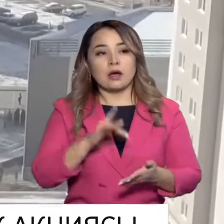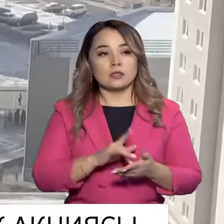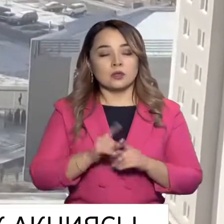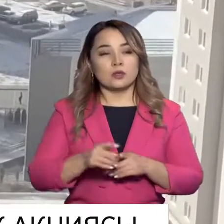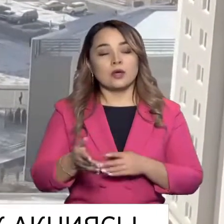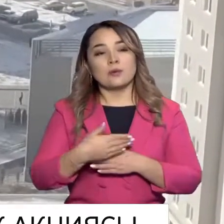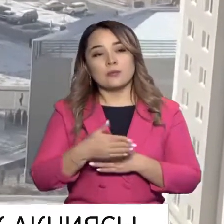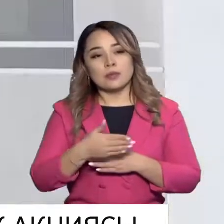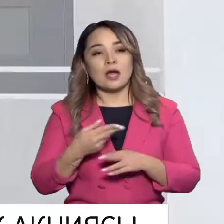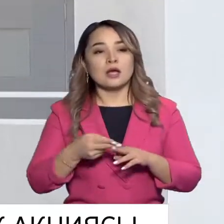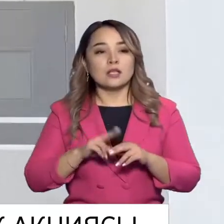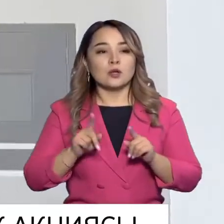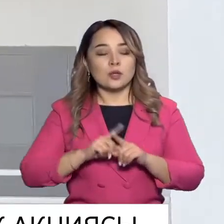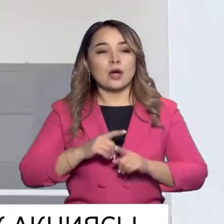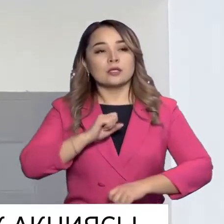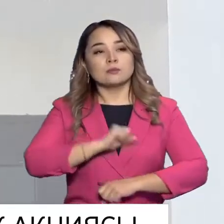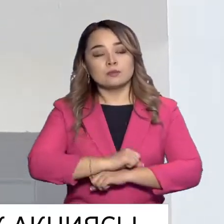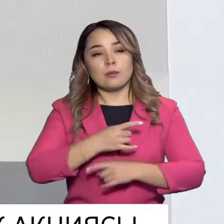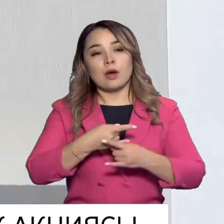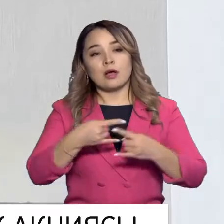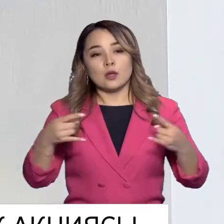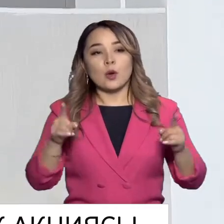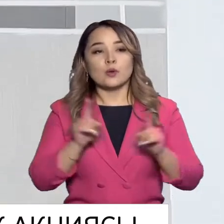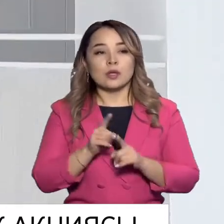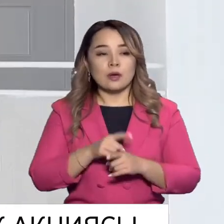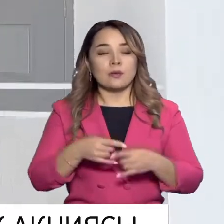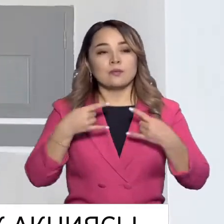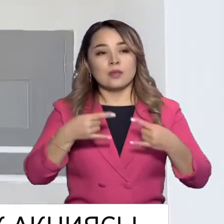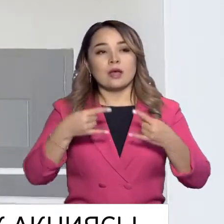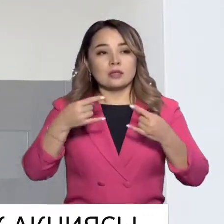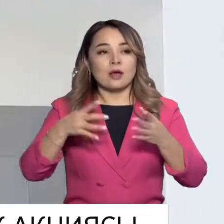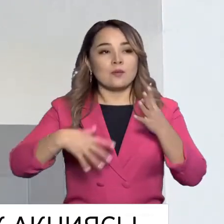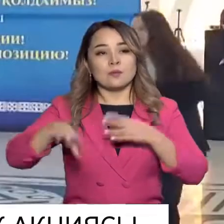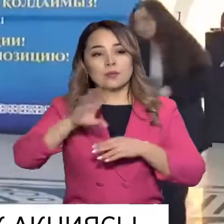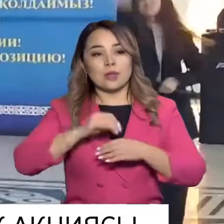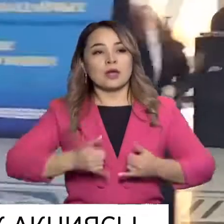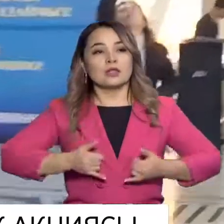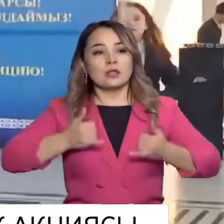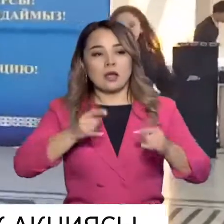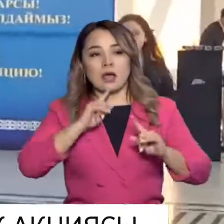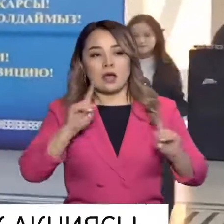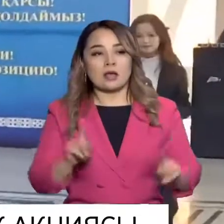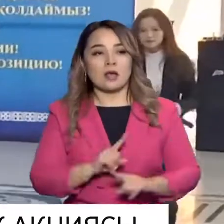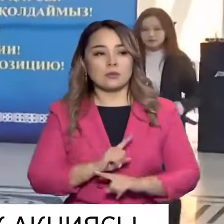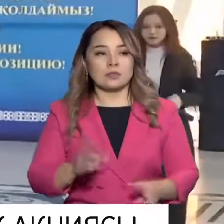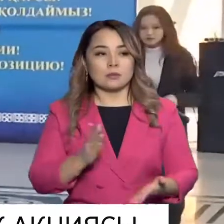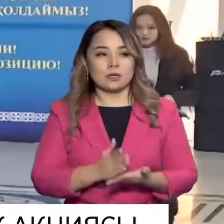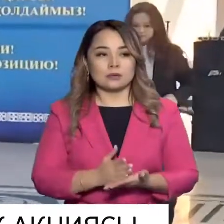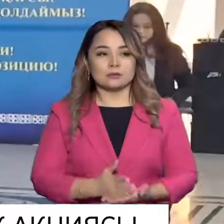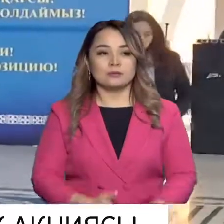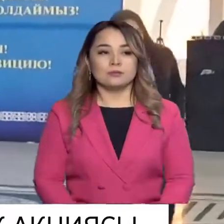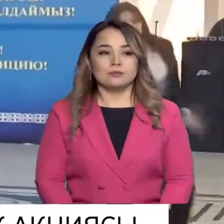қосты. Терезелер мен балкондарына көк туымызды іліп, мемлекеттік рәміздерге құрмет көрсетті.